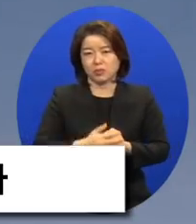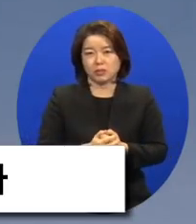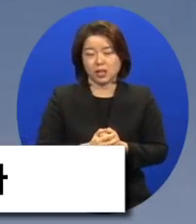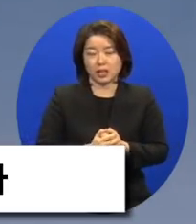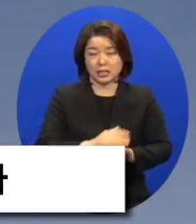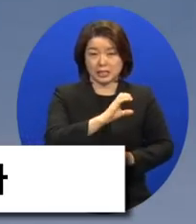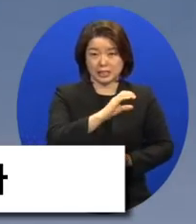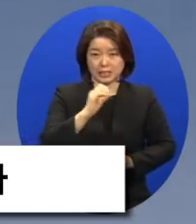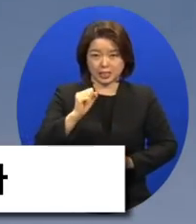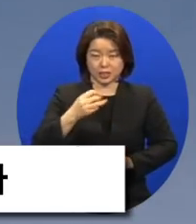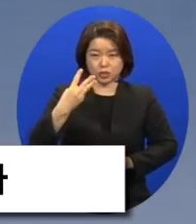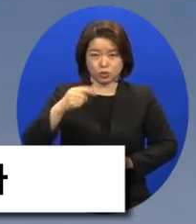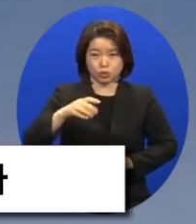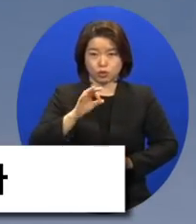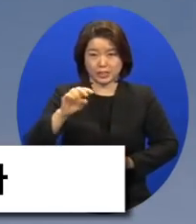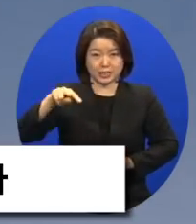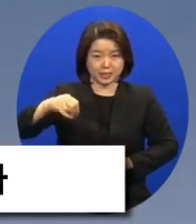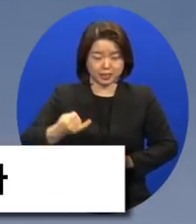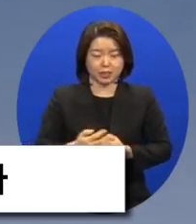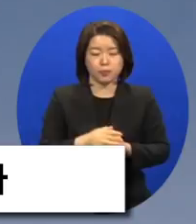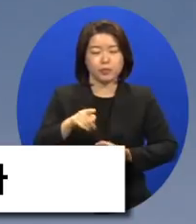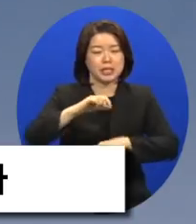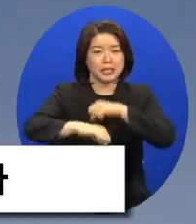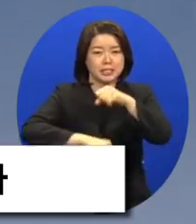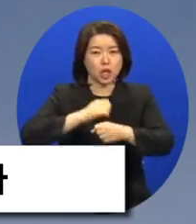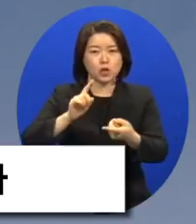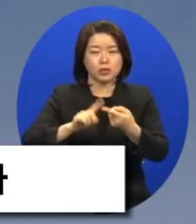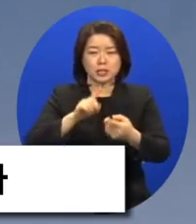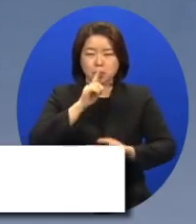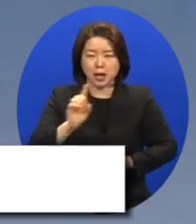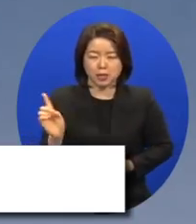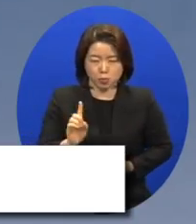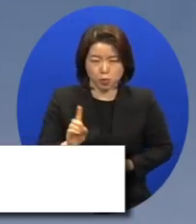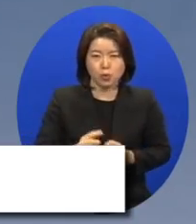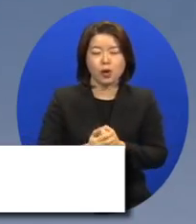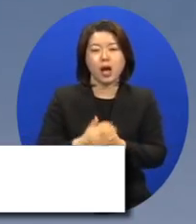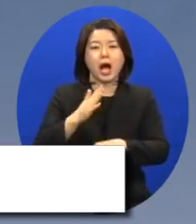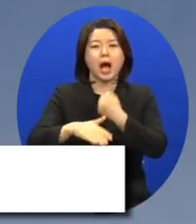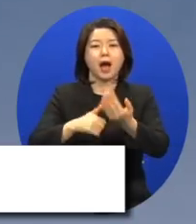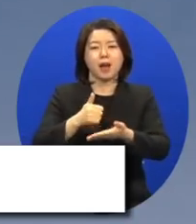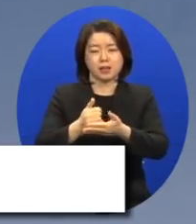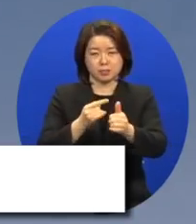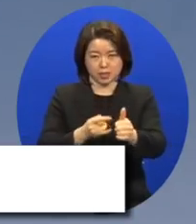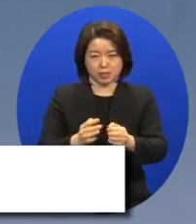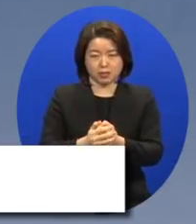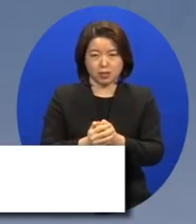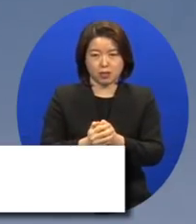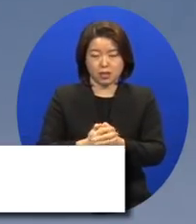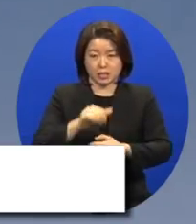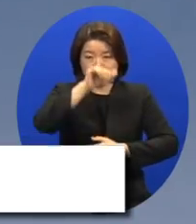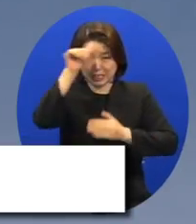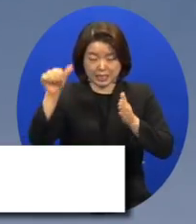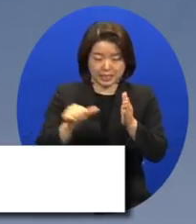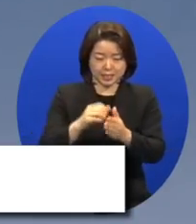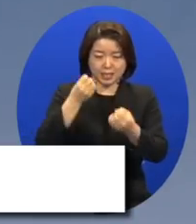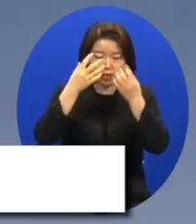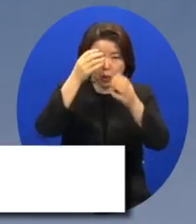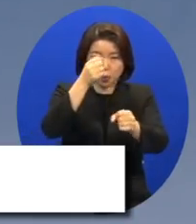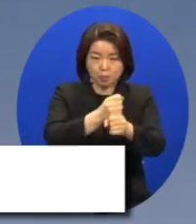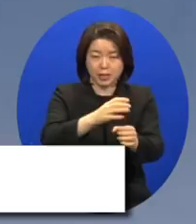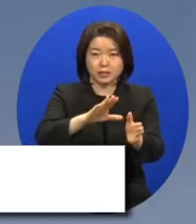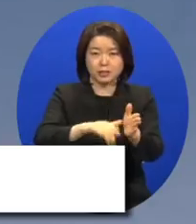cs 루이스가 이 자유에 대해서 이렇게 말했습니다 하나님께서 인생을 창조하실 때